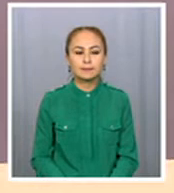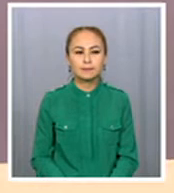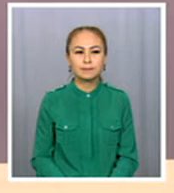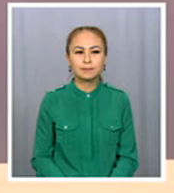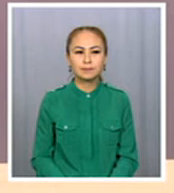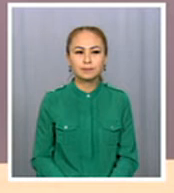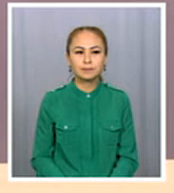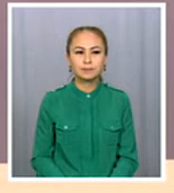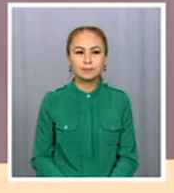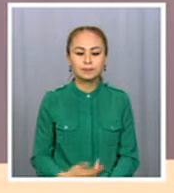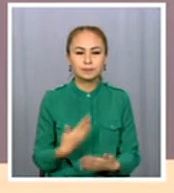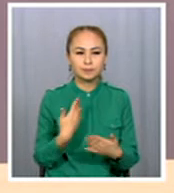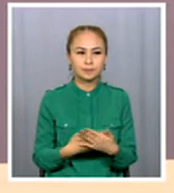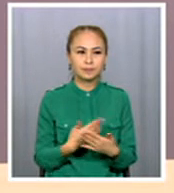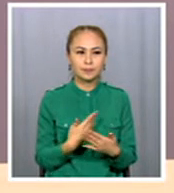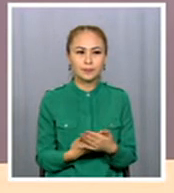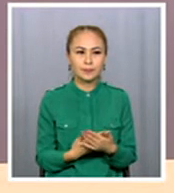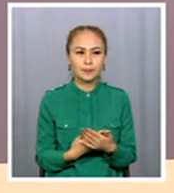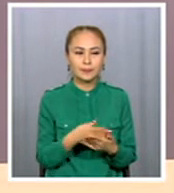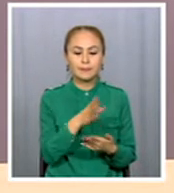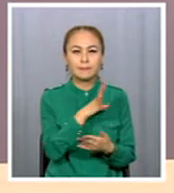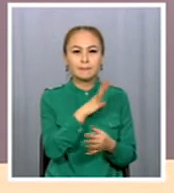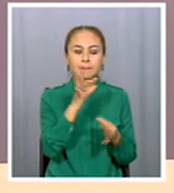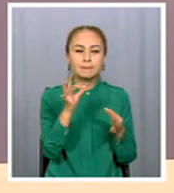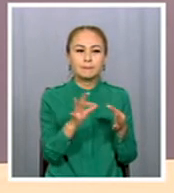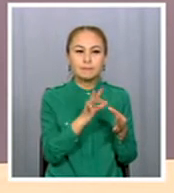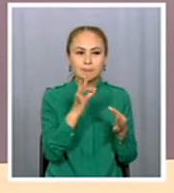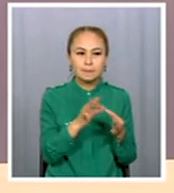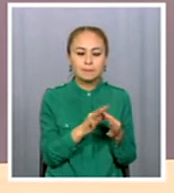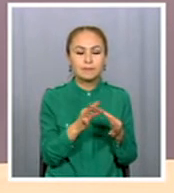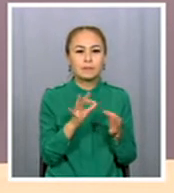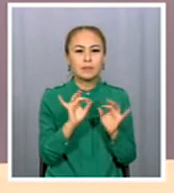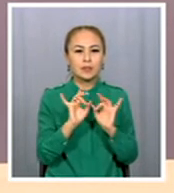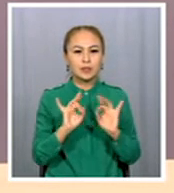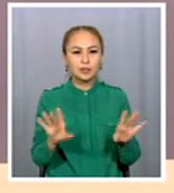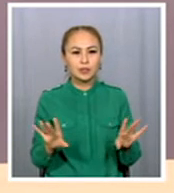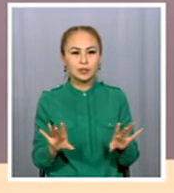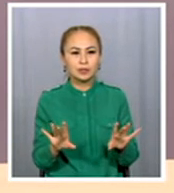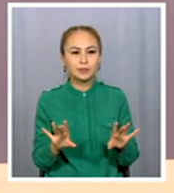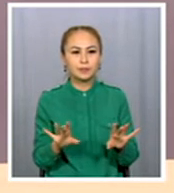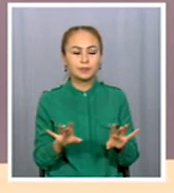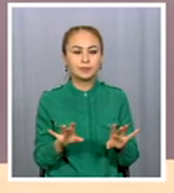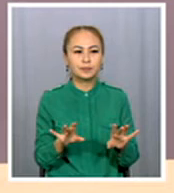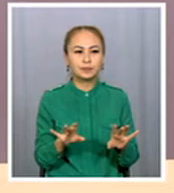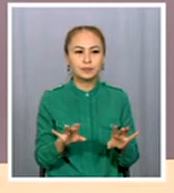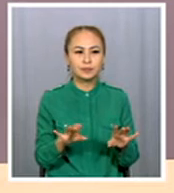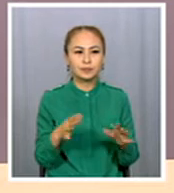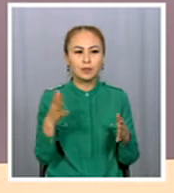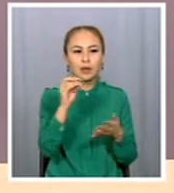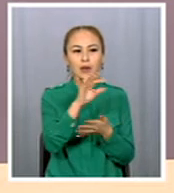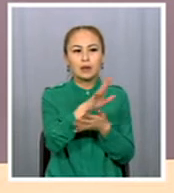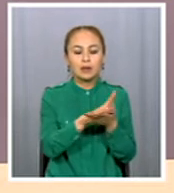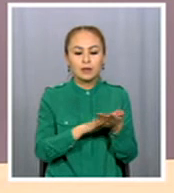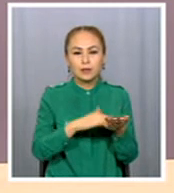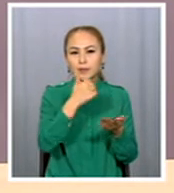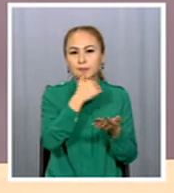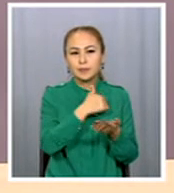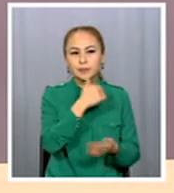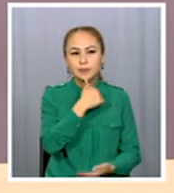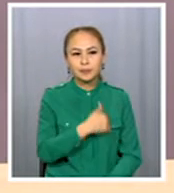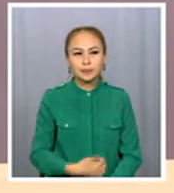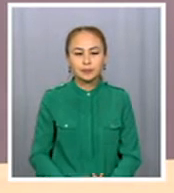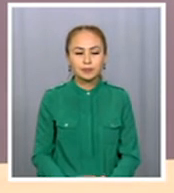ойланайық. Мысалы, байлады шешті. Ары қарай ойланып жазып алыңдар.